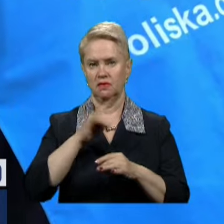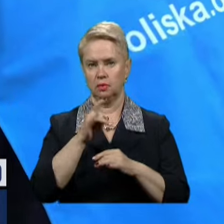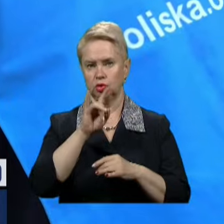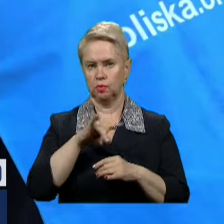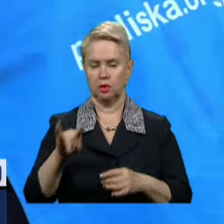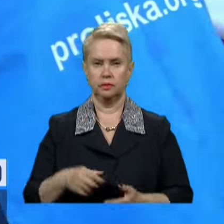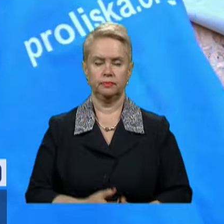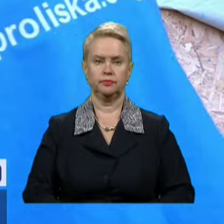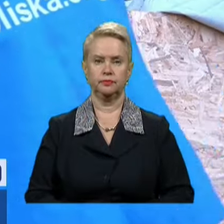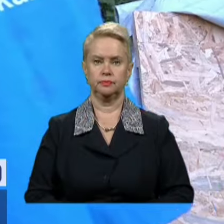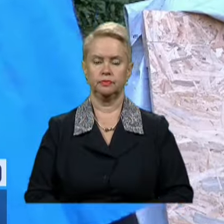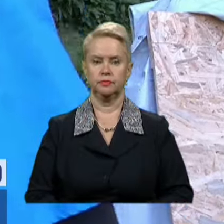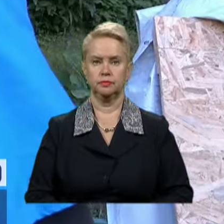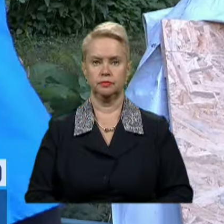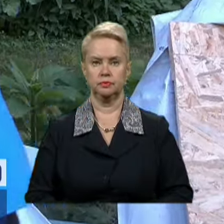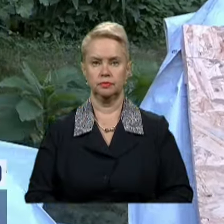шибки.